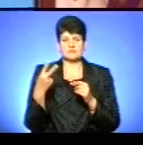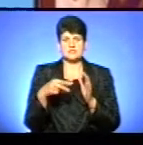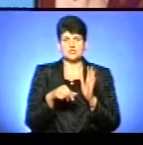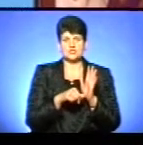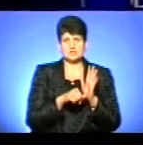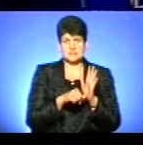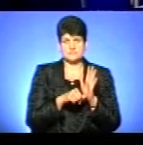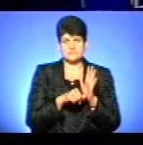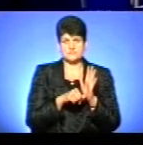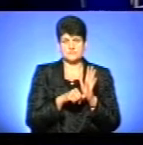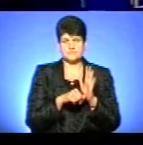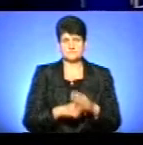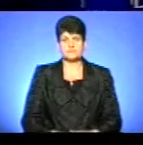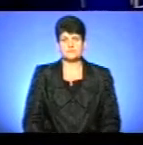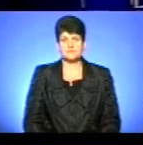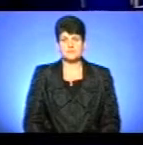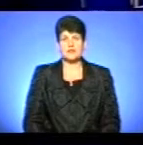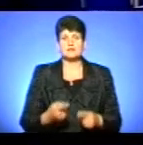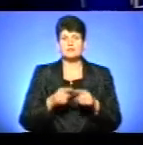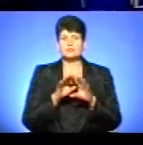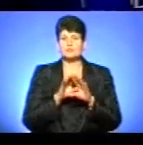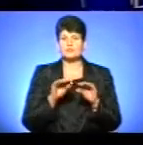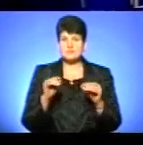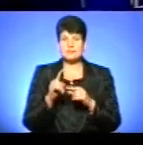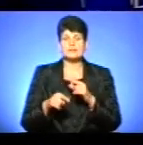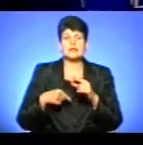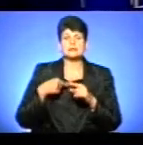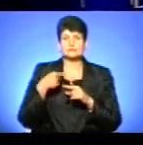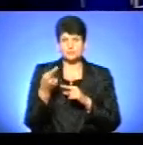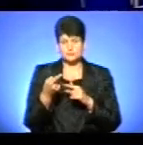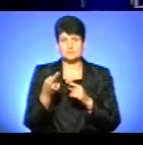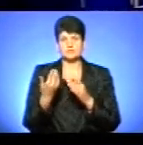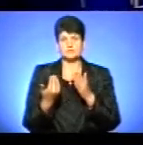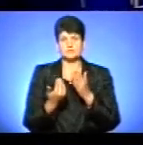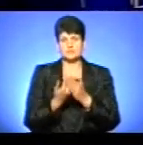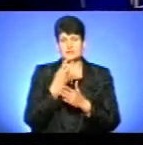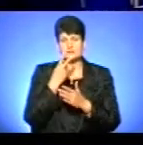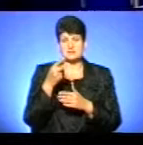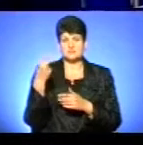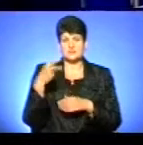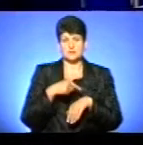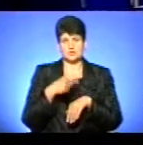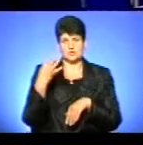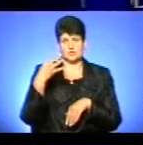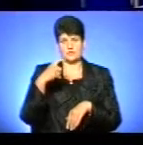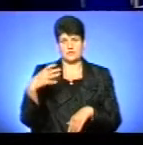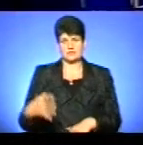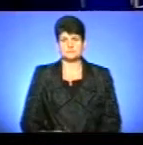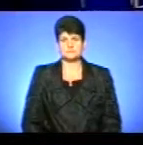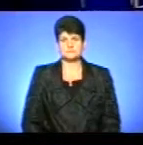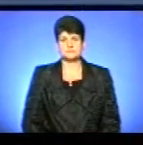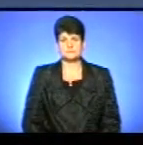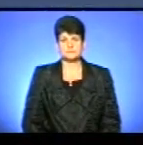21-26. І на цьому у мене все. Наступне інформаційне оновлення дивіться о 20:40. Дочекайтеся.